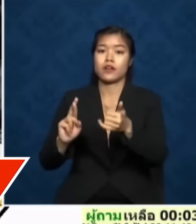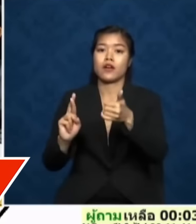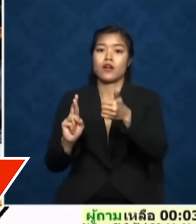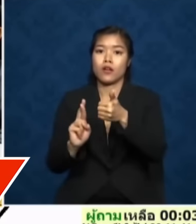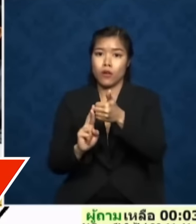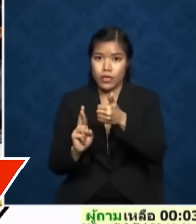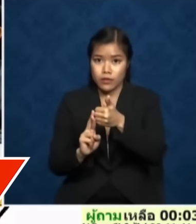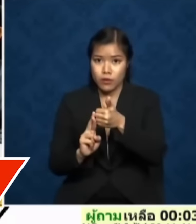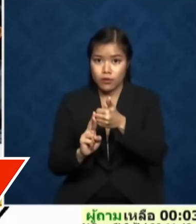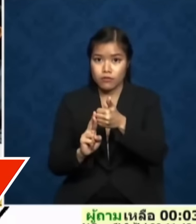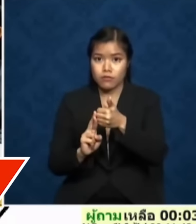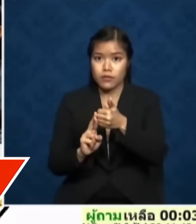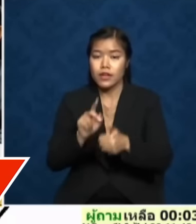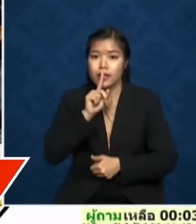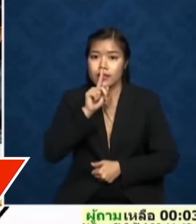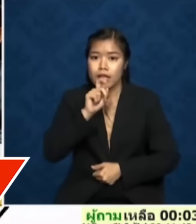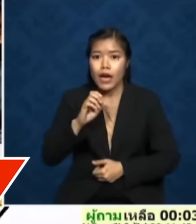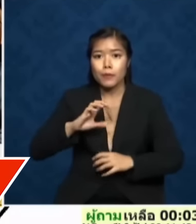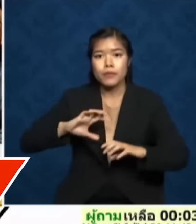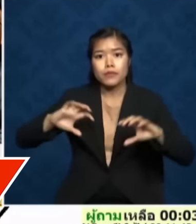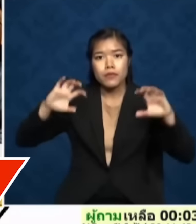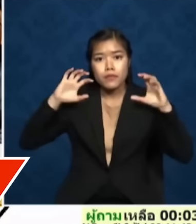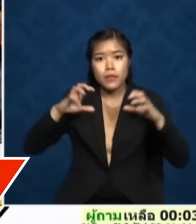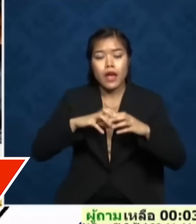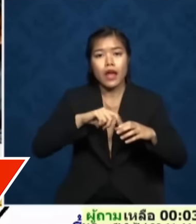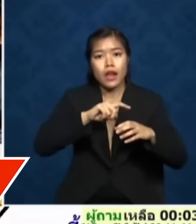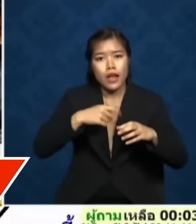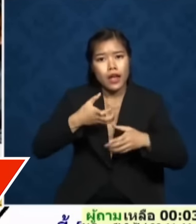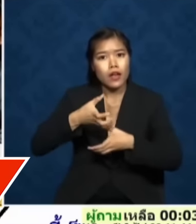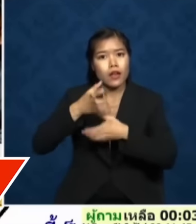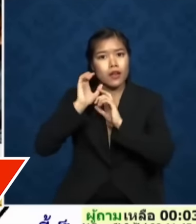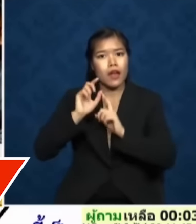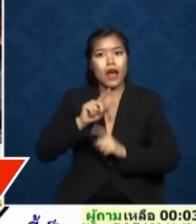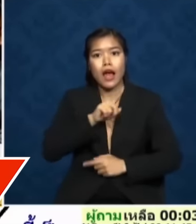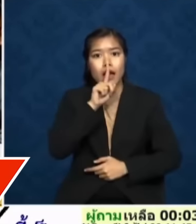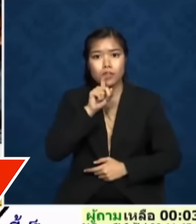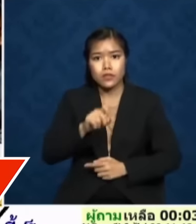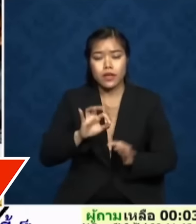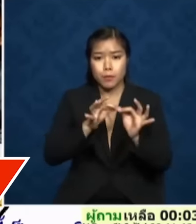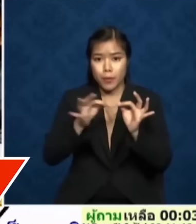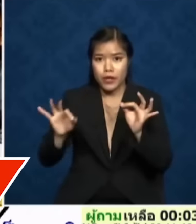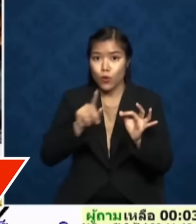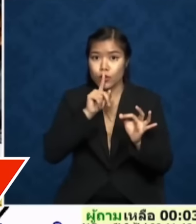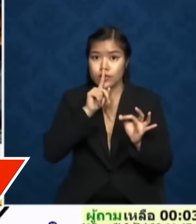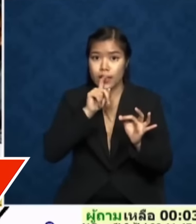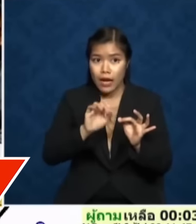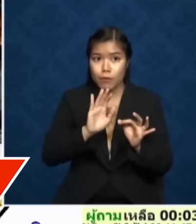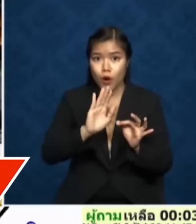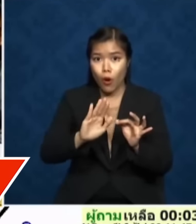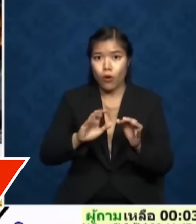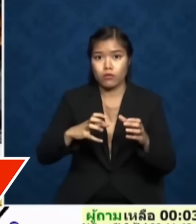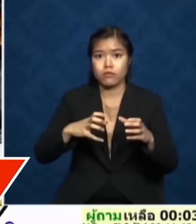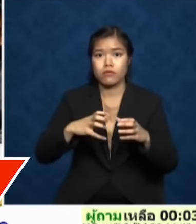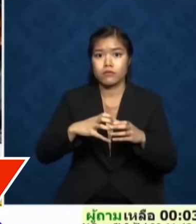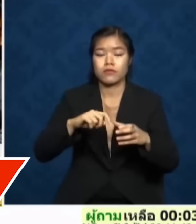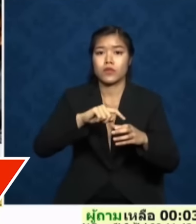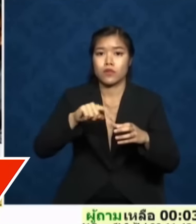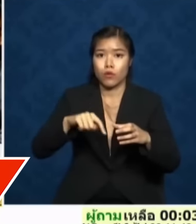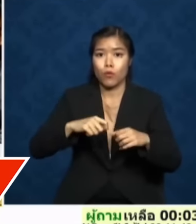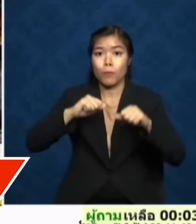รีว่ารัฐบาลจะทบทวนข้อเสนอเรื่องคำถามประชามติครั้งที่1ของคณะกรรมการศึกษาประชามติเรื่องรัฐธรรมนูญ